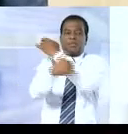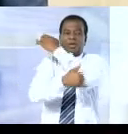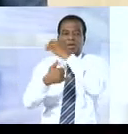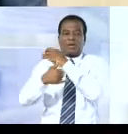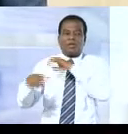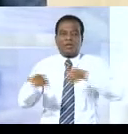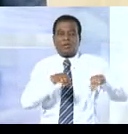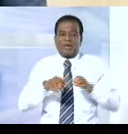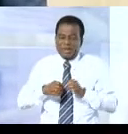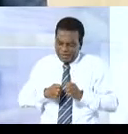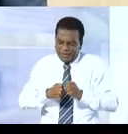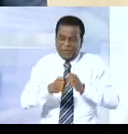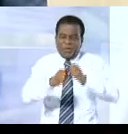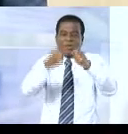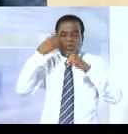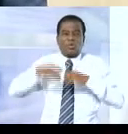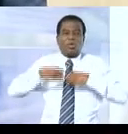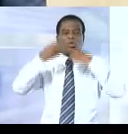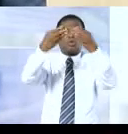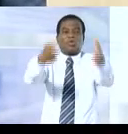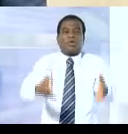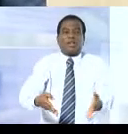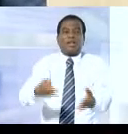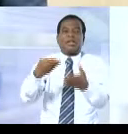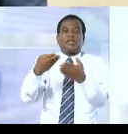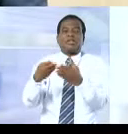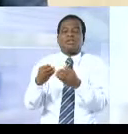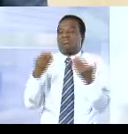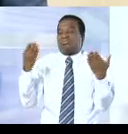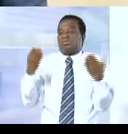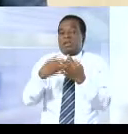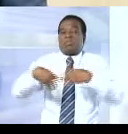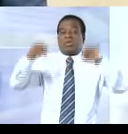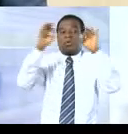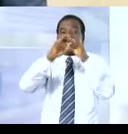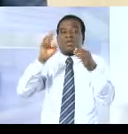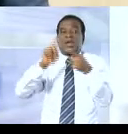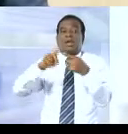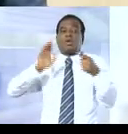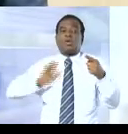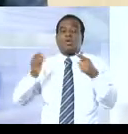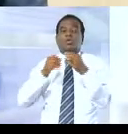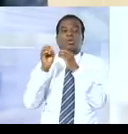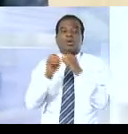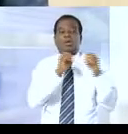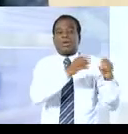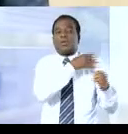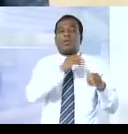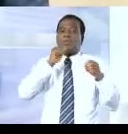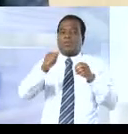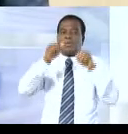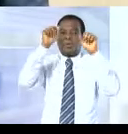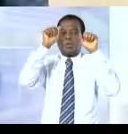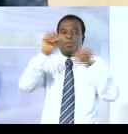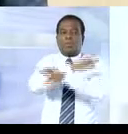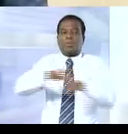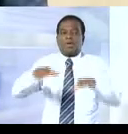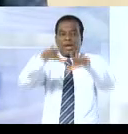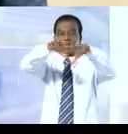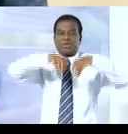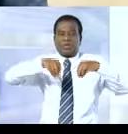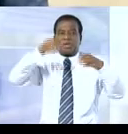importants pour donner des ressources à notre organisation. Il est inacceptable que